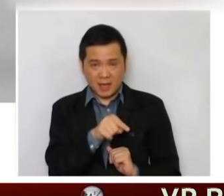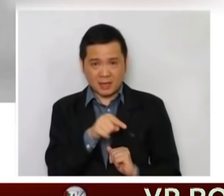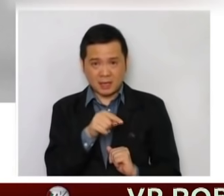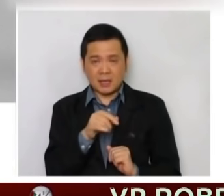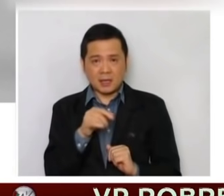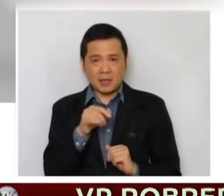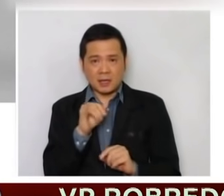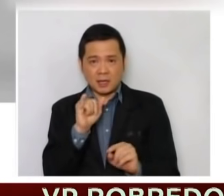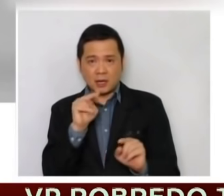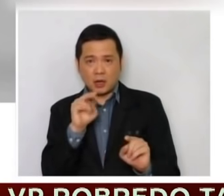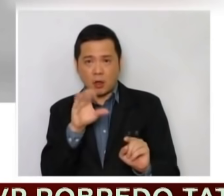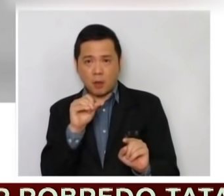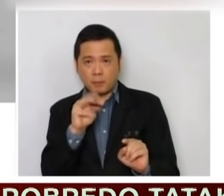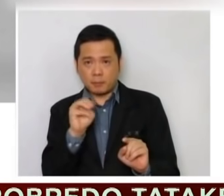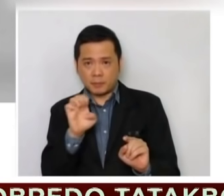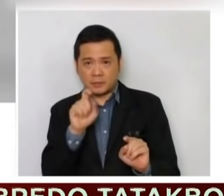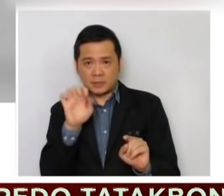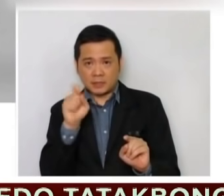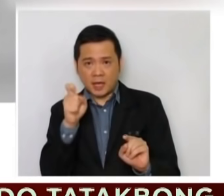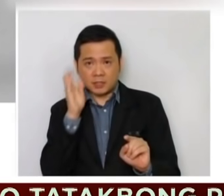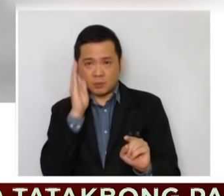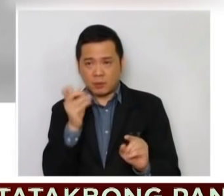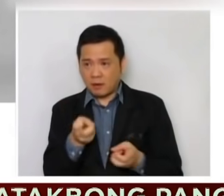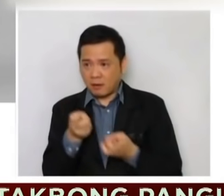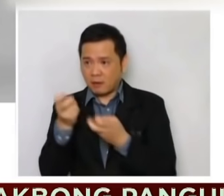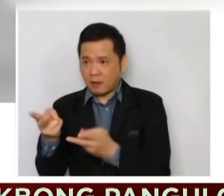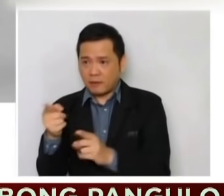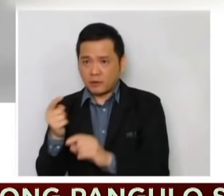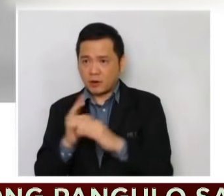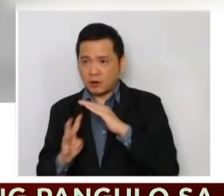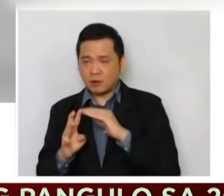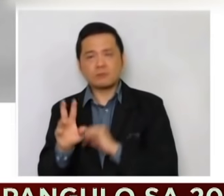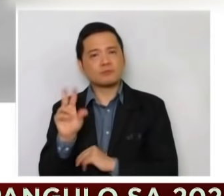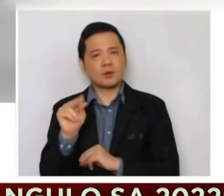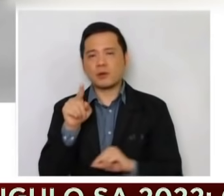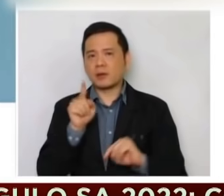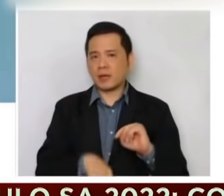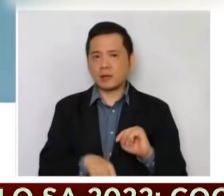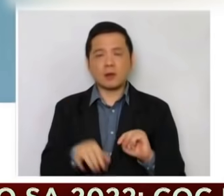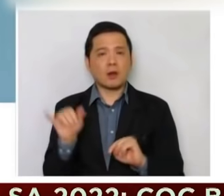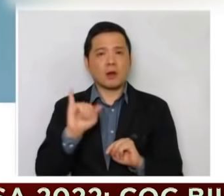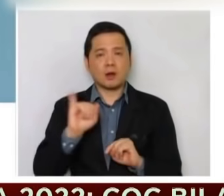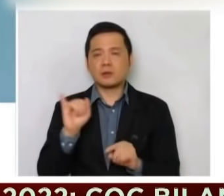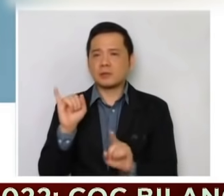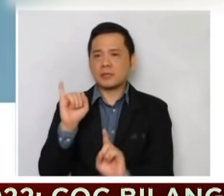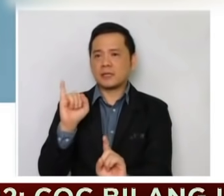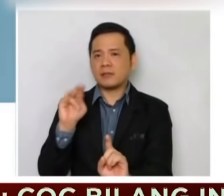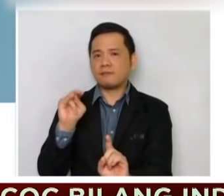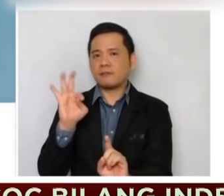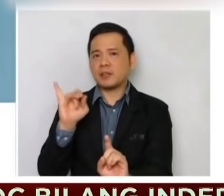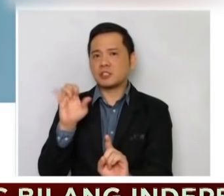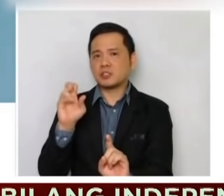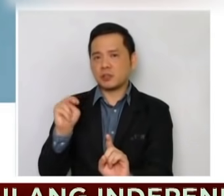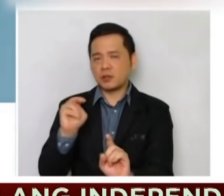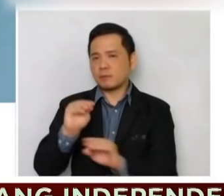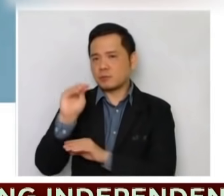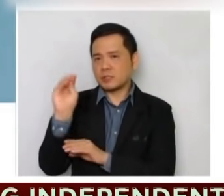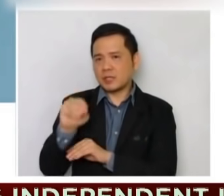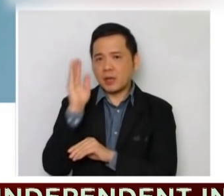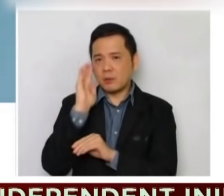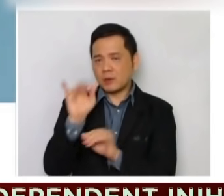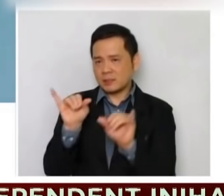tax, FCDA, at limitado na lang ang ipapasang inflation rate. This is very good for us